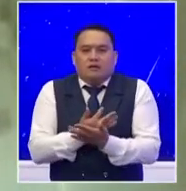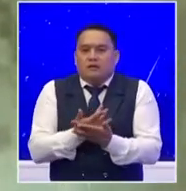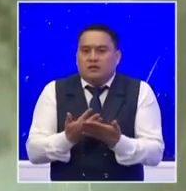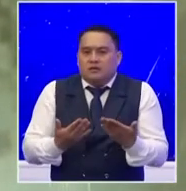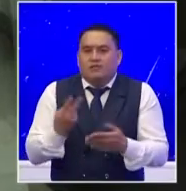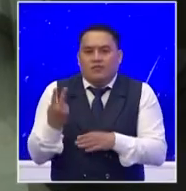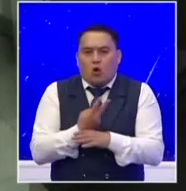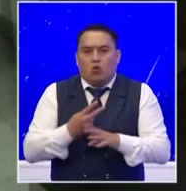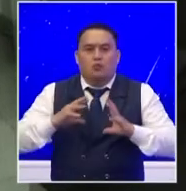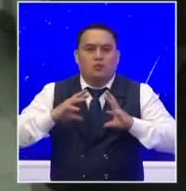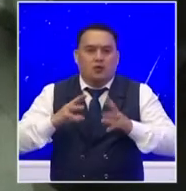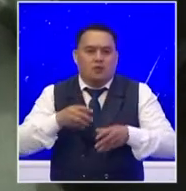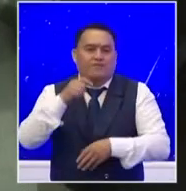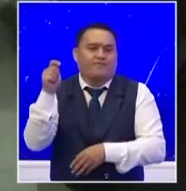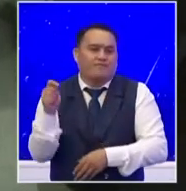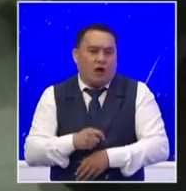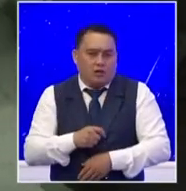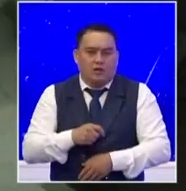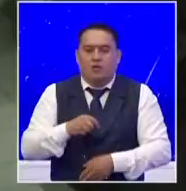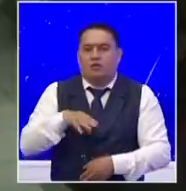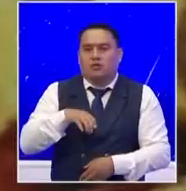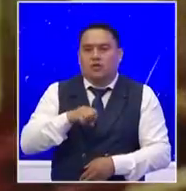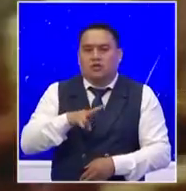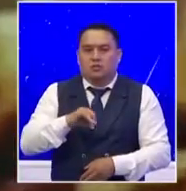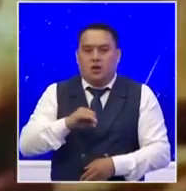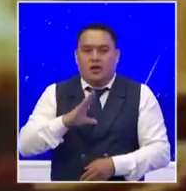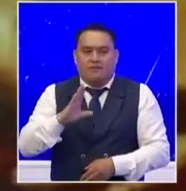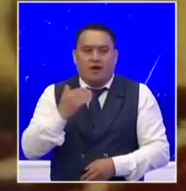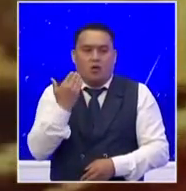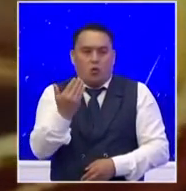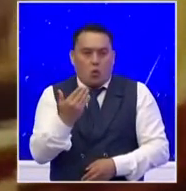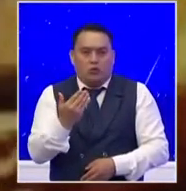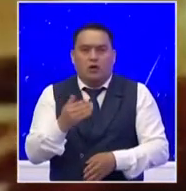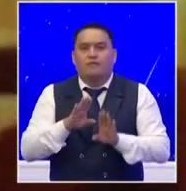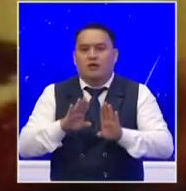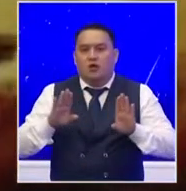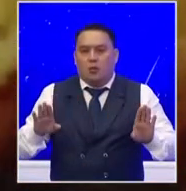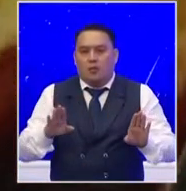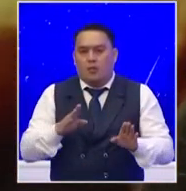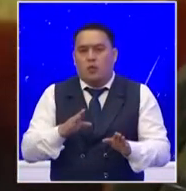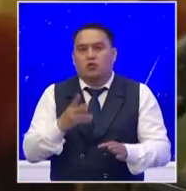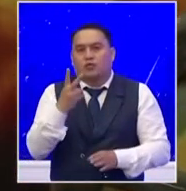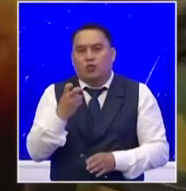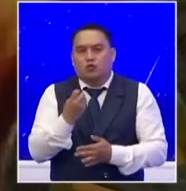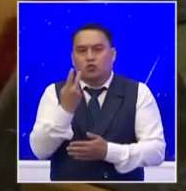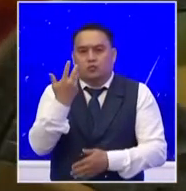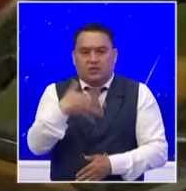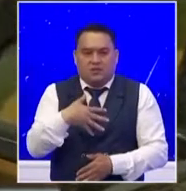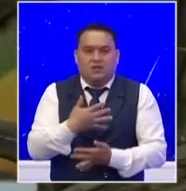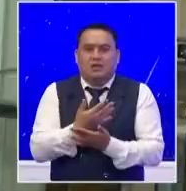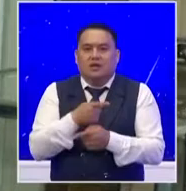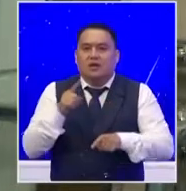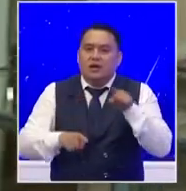войны находятся в Краеведческом музее имени Мухамеджана Тынышпаева. В одном из павильонов расположилось более 250